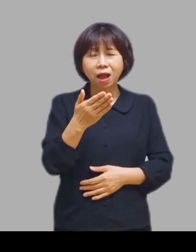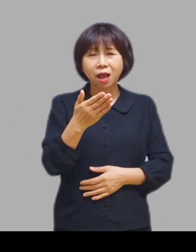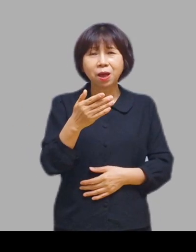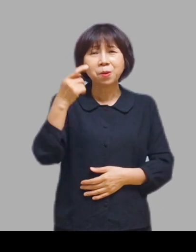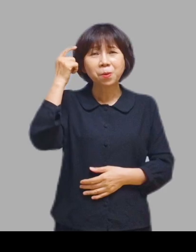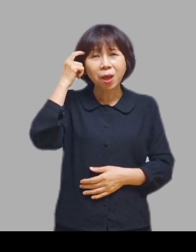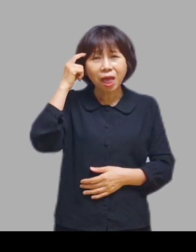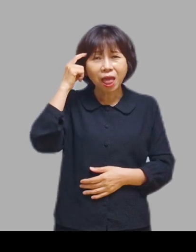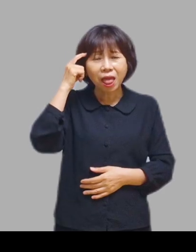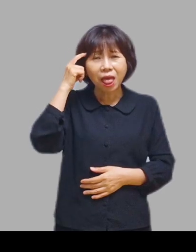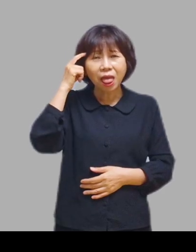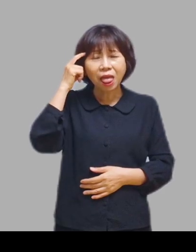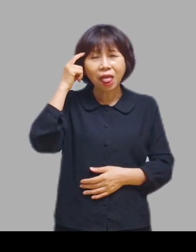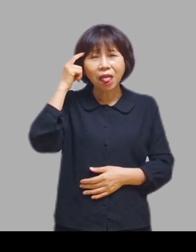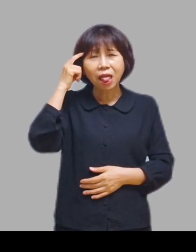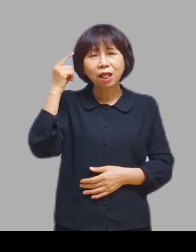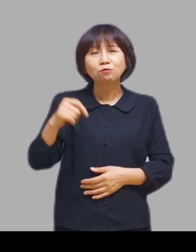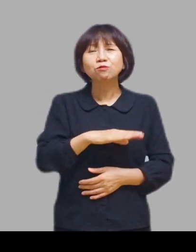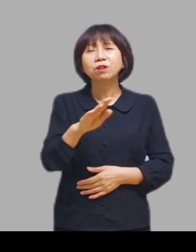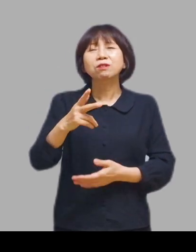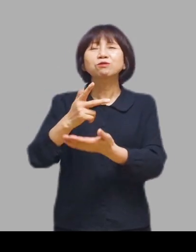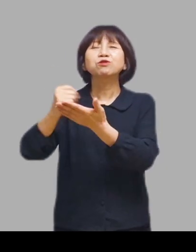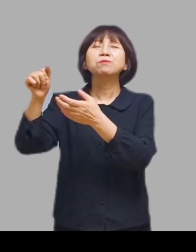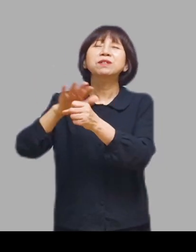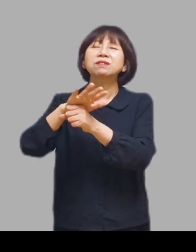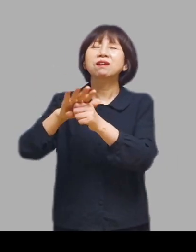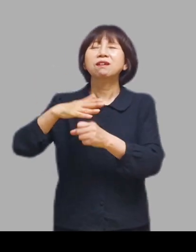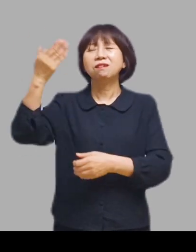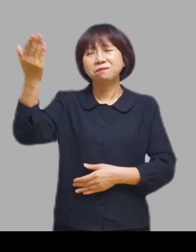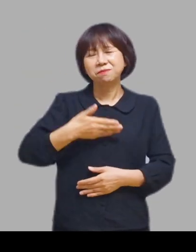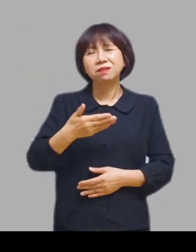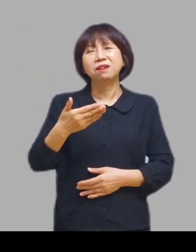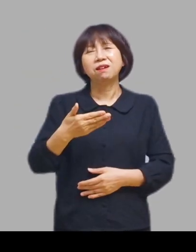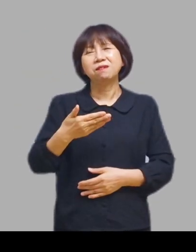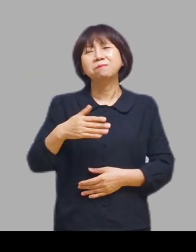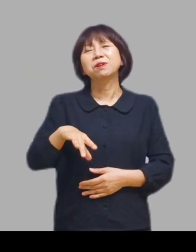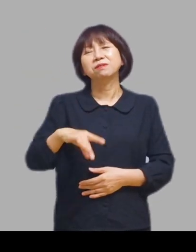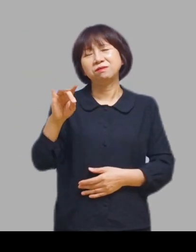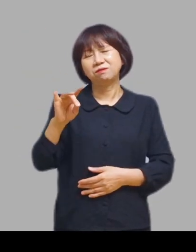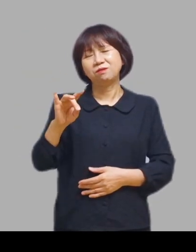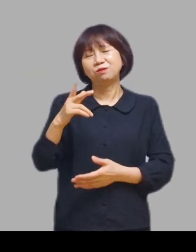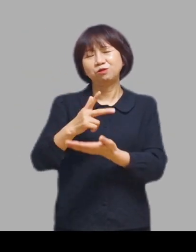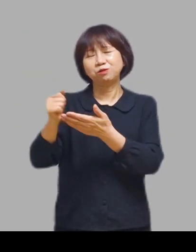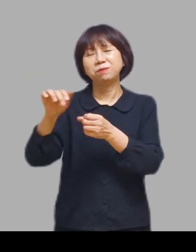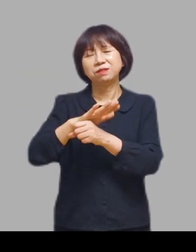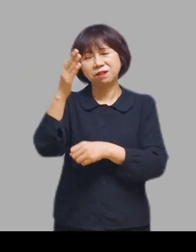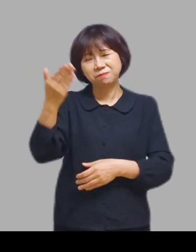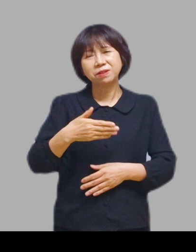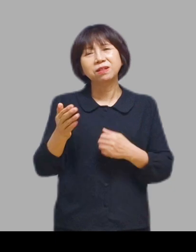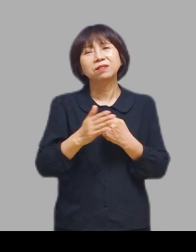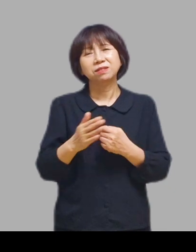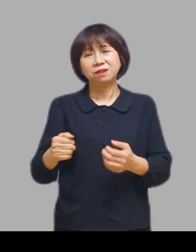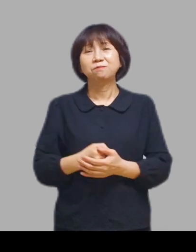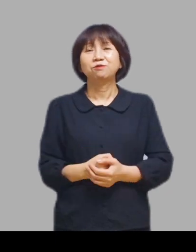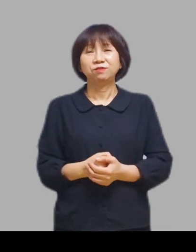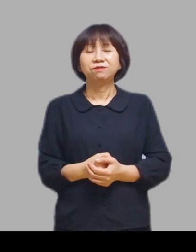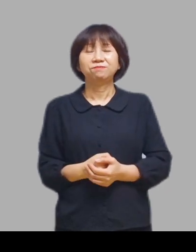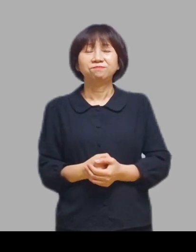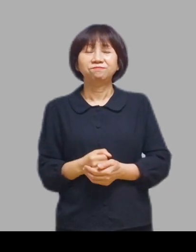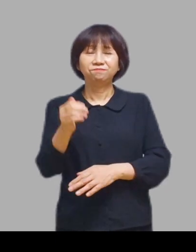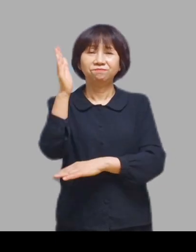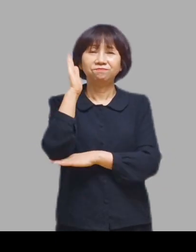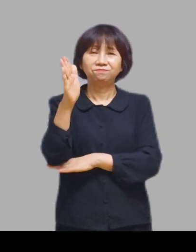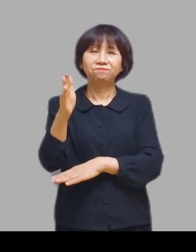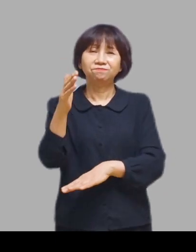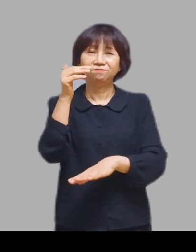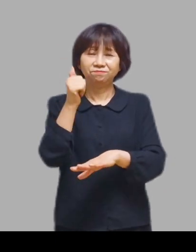먼저 우리가 주님의 사랑을 받았기 때문입니다. 성도 여러분, 이제 이 이야기를 한번 정리해